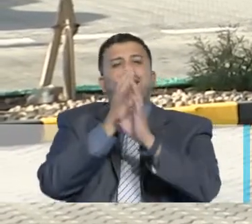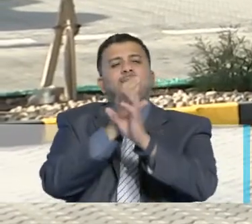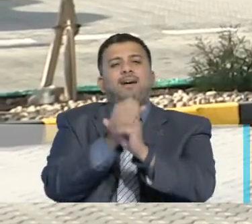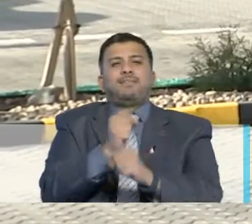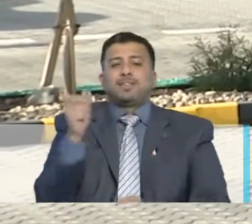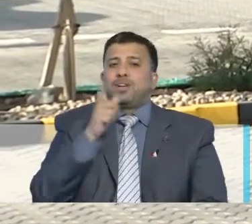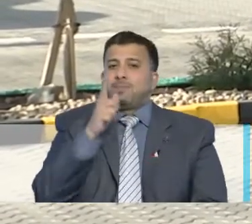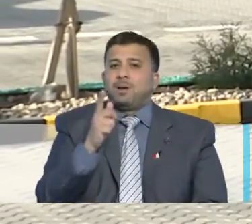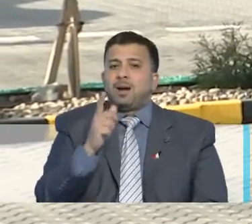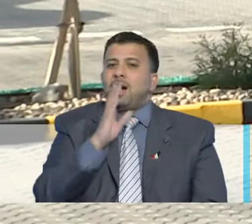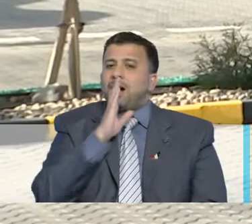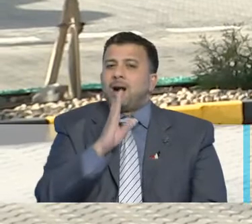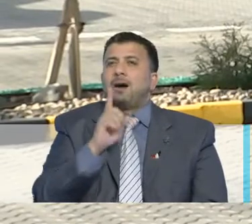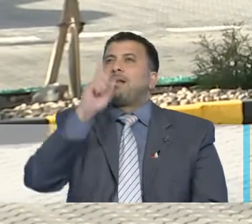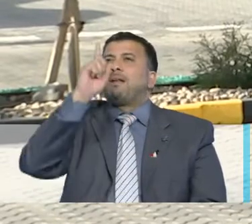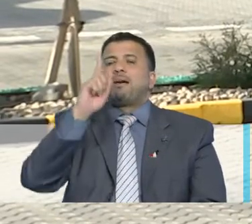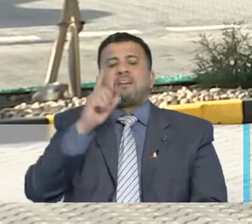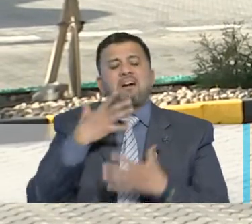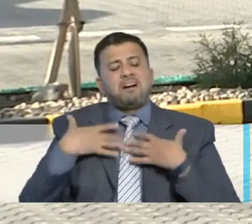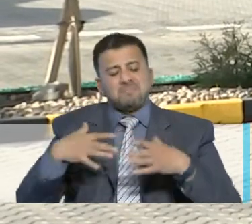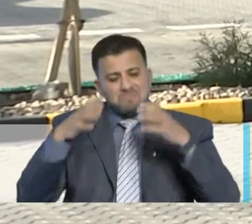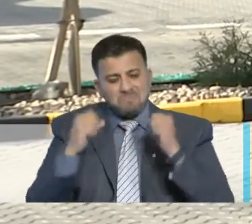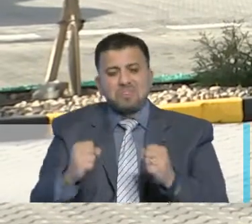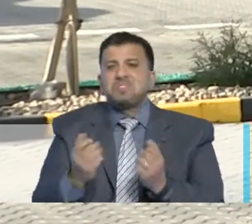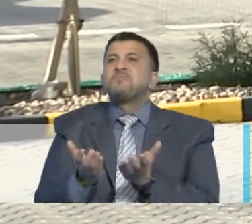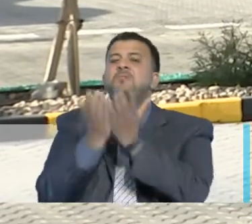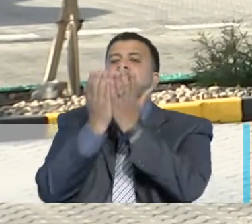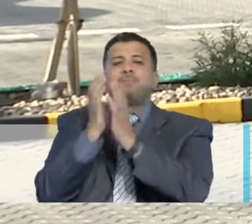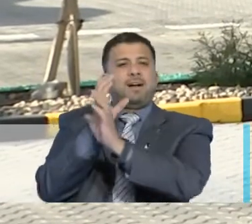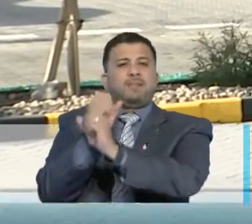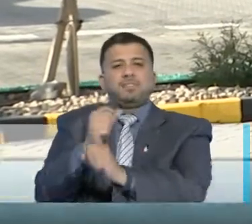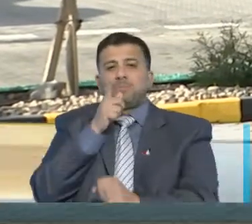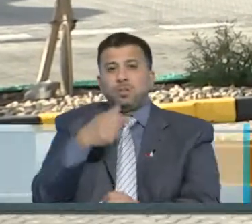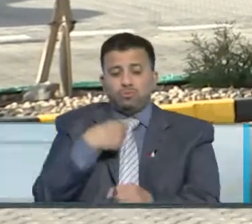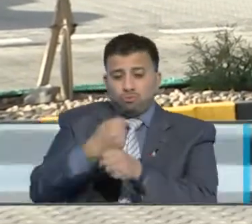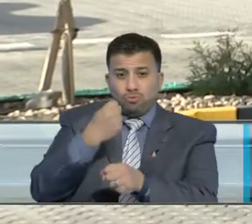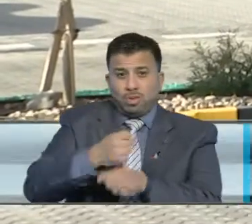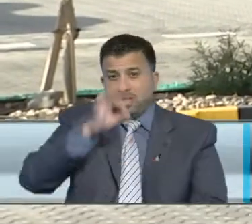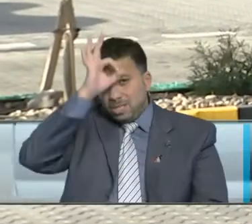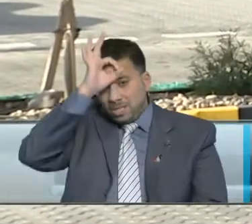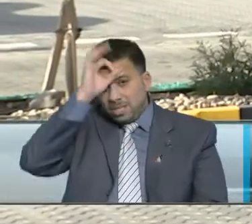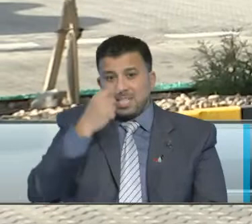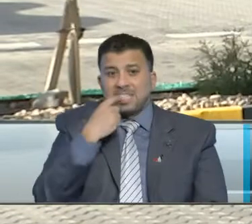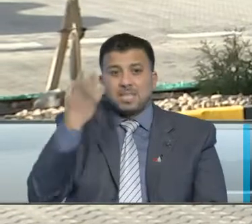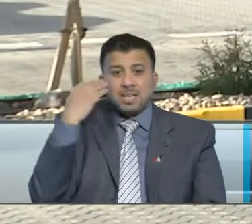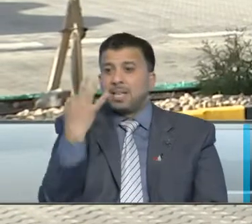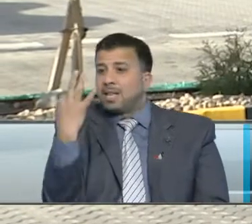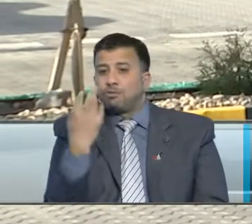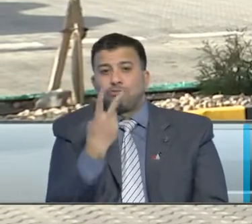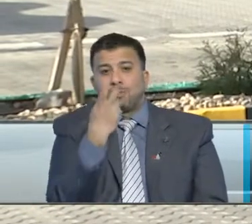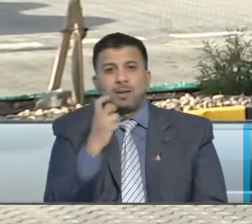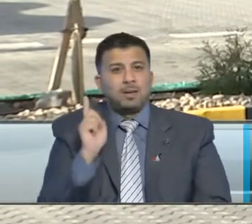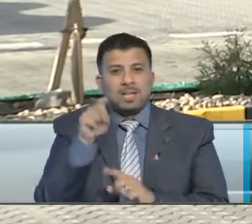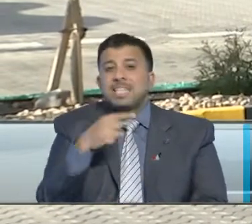قصرت الحاكم الشارقة، الله يطول عمره ما قصر بالزيادة هذا. ورحنا كم اشتغلنا في شرطة الشارقة سنة 73 يعني في شرطة الشارقة،